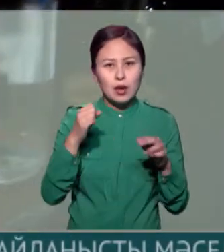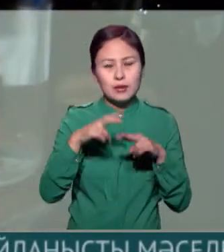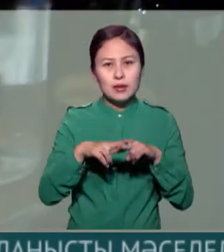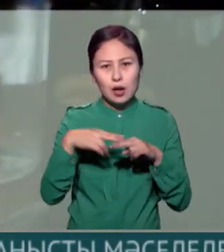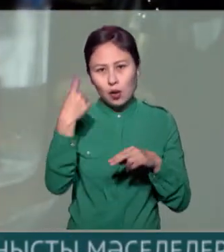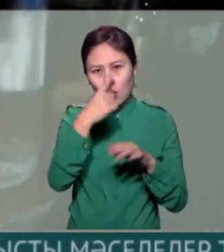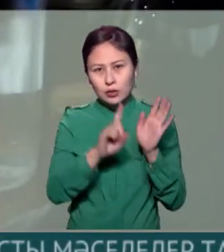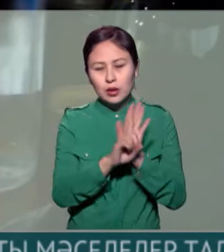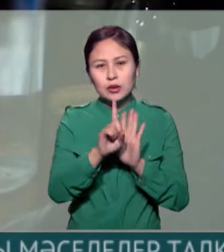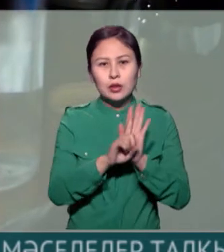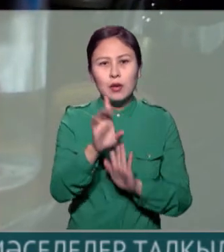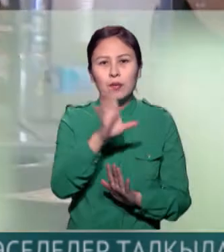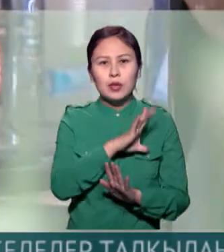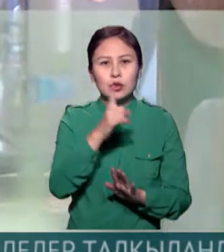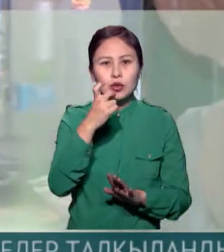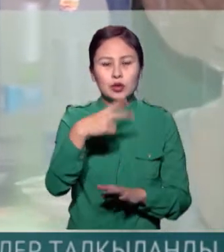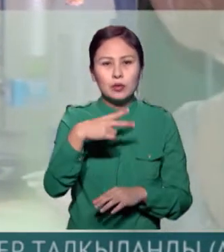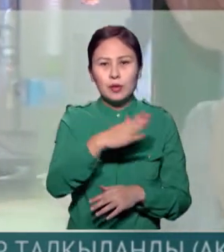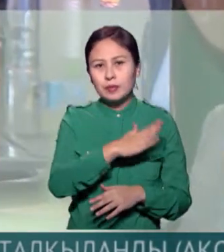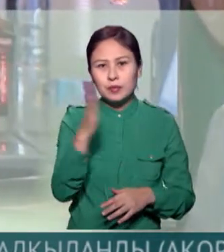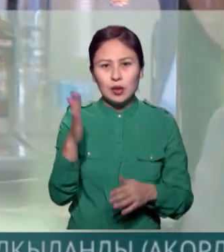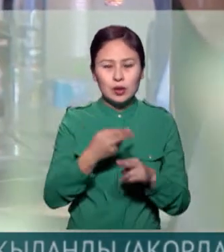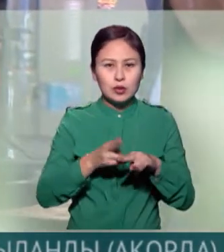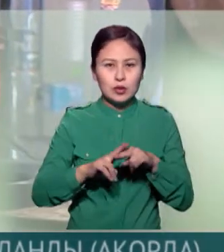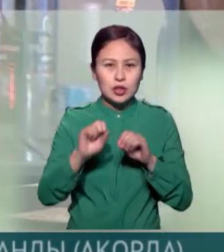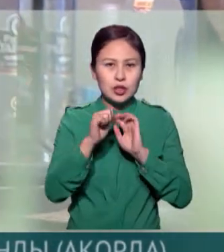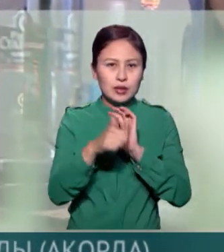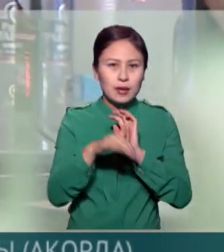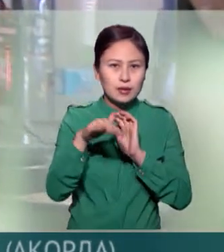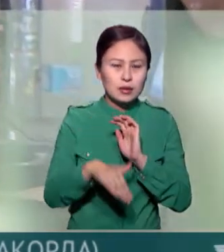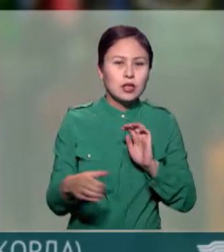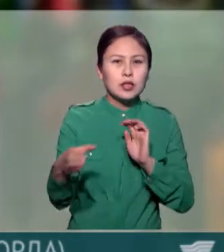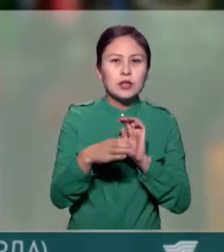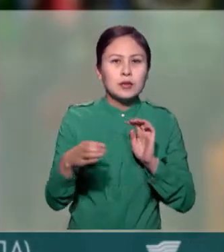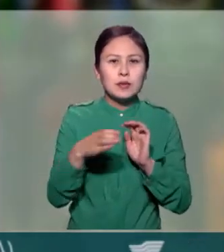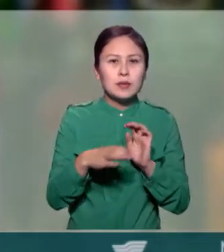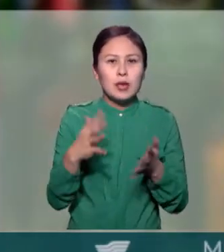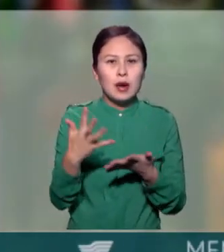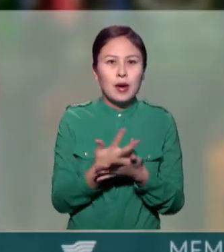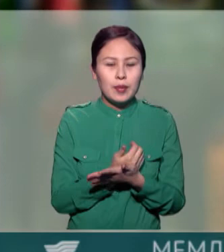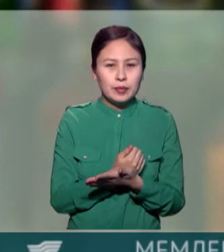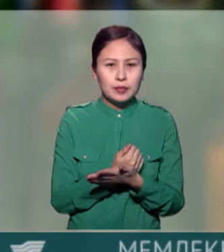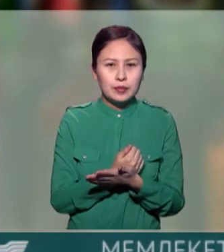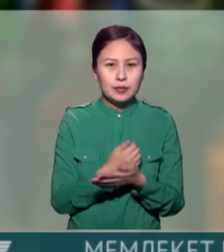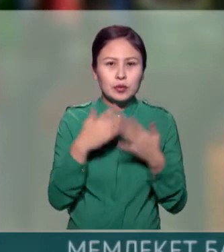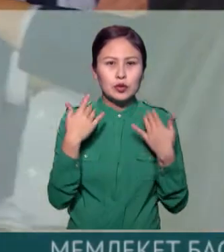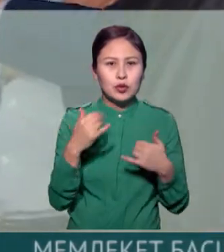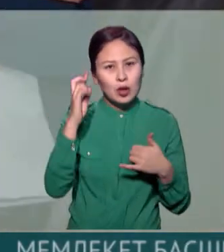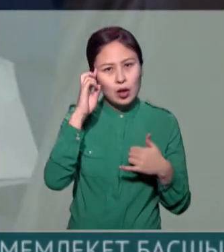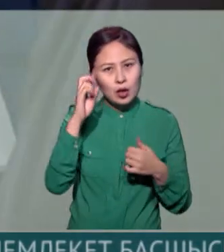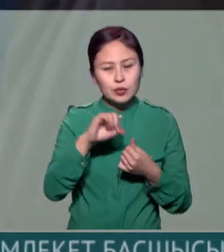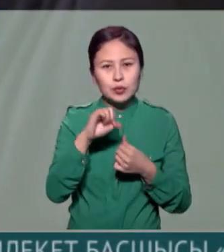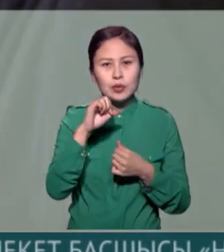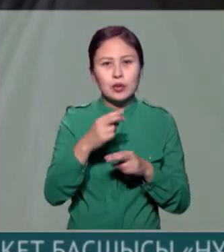бері 127 тексеру жұмыстарын жүргізген. Нәтижесінде 16 мың спирттік ішімдік бөтіркесі тәркіленді. Бұл мемлекет қазынасына түсуі